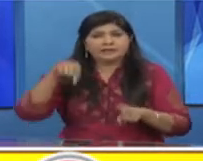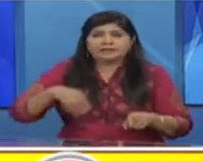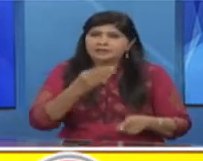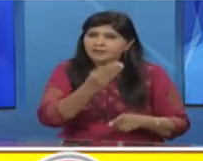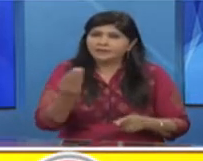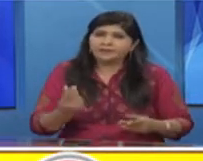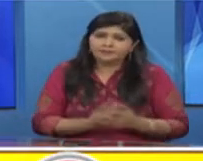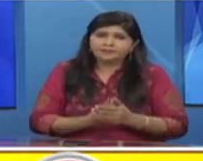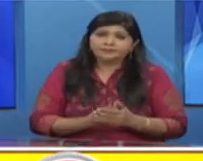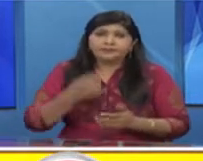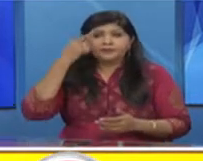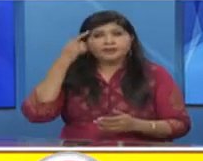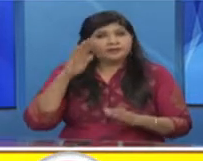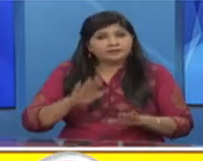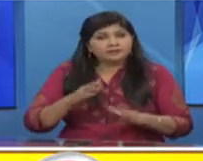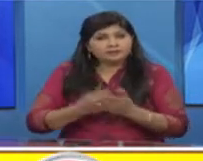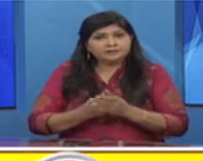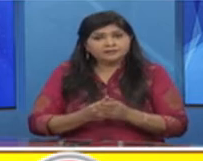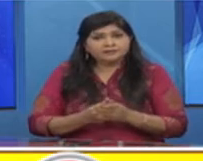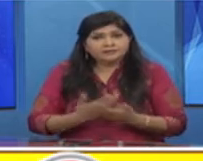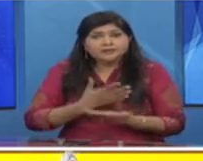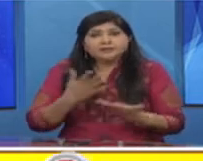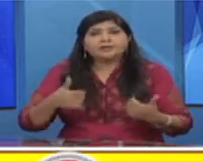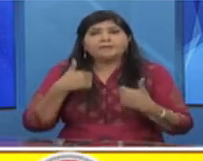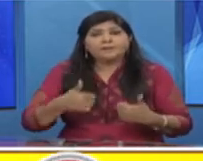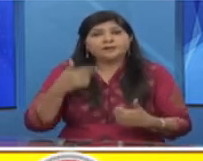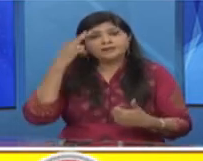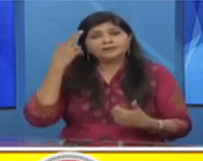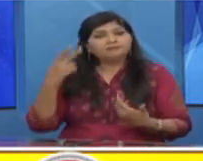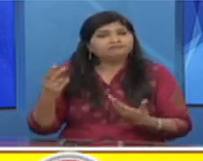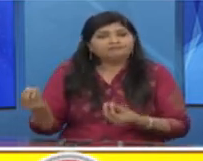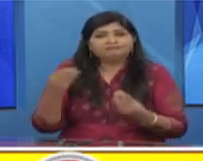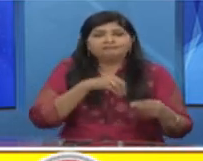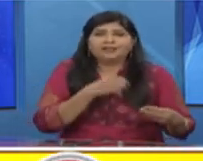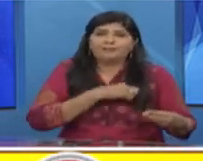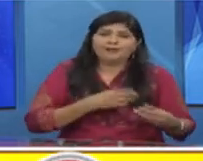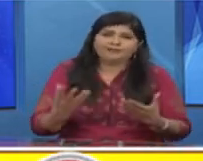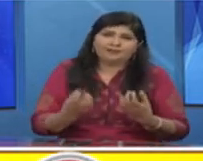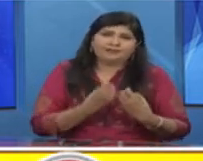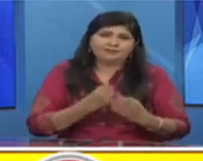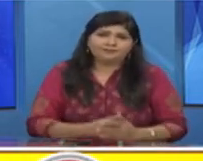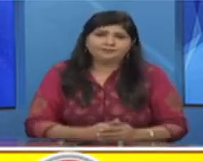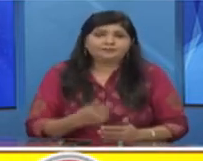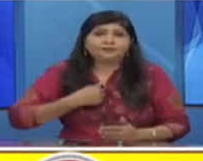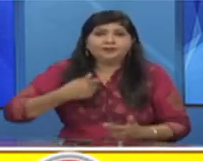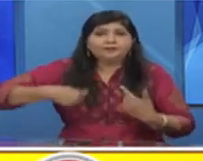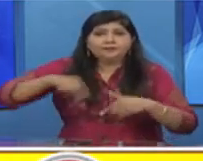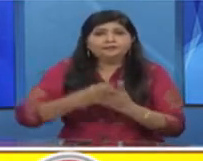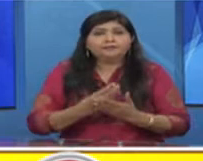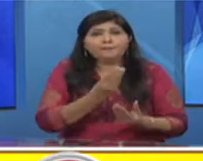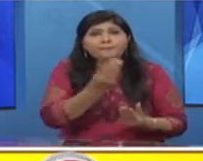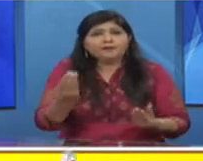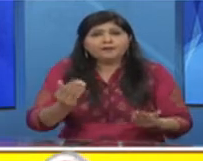को याद रखने के लिए इससे बेहतर विचार और क्या हो सकता है कि हम प्रकाश